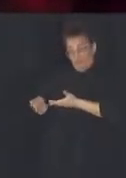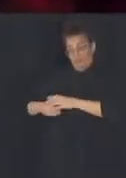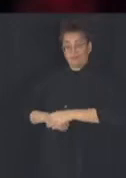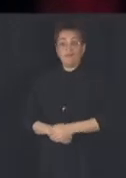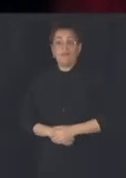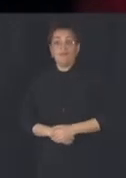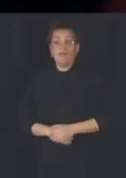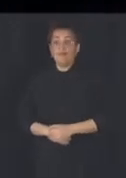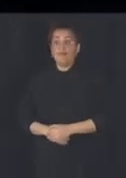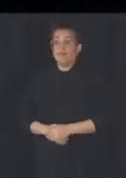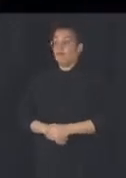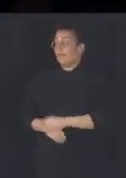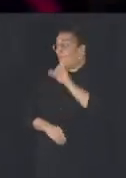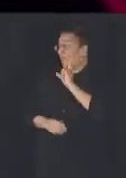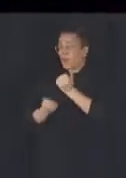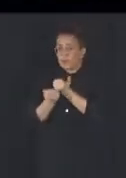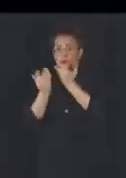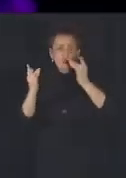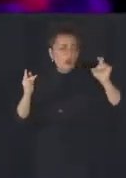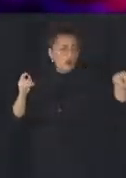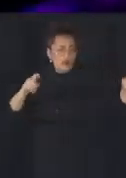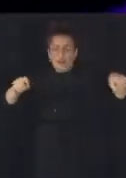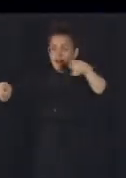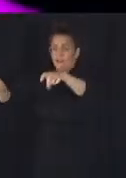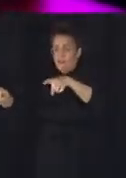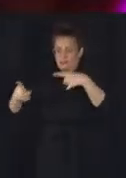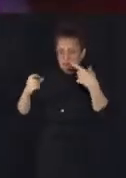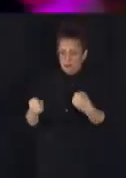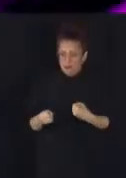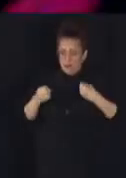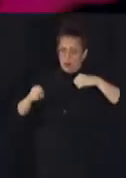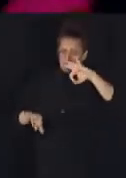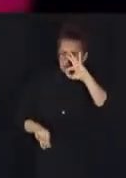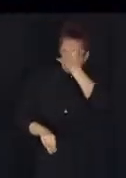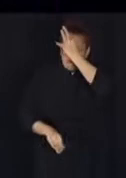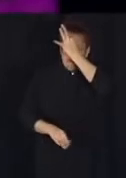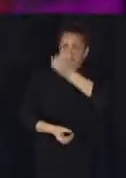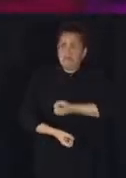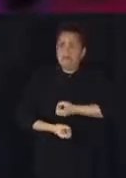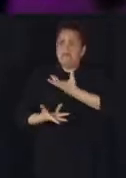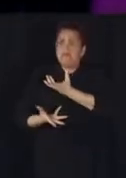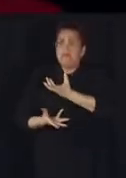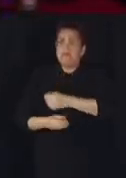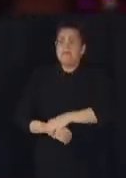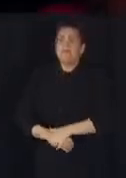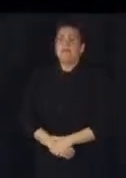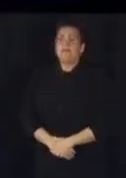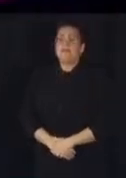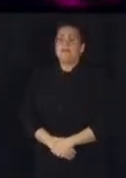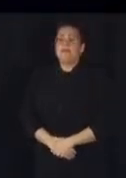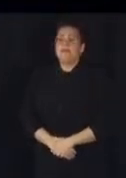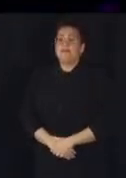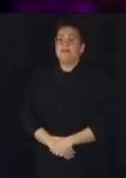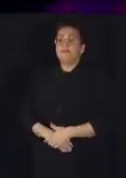Merci à toutes ces femmes pour leurs paroles courageuses. Pour démarrer les prises de